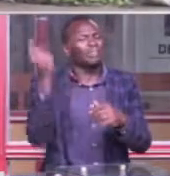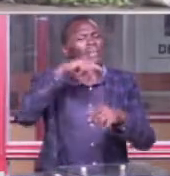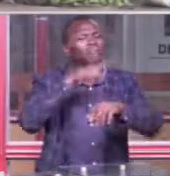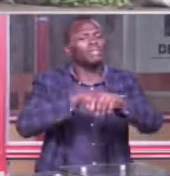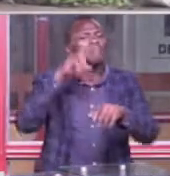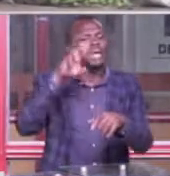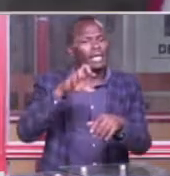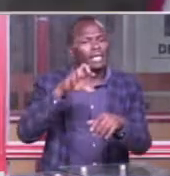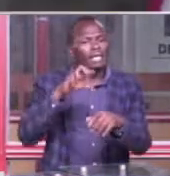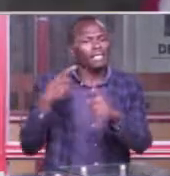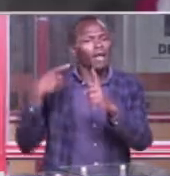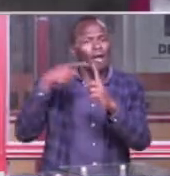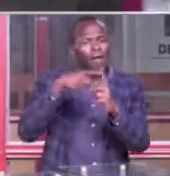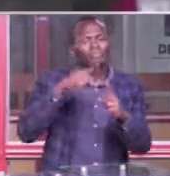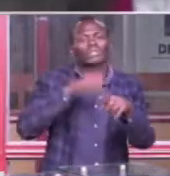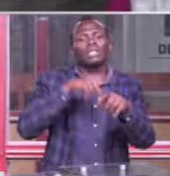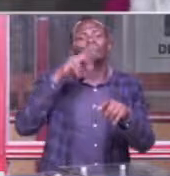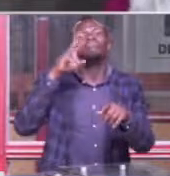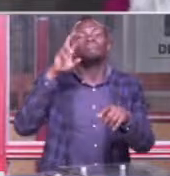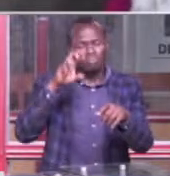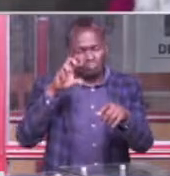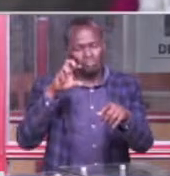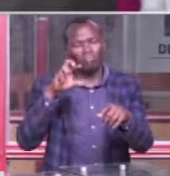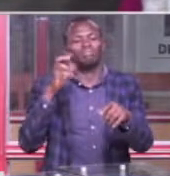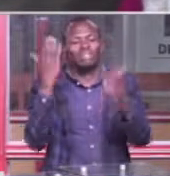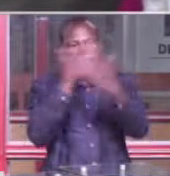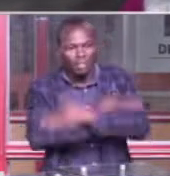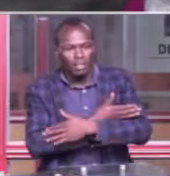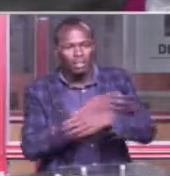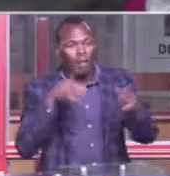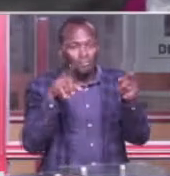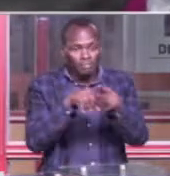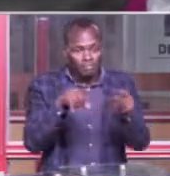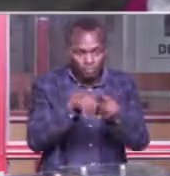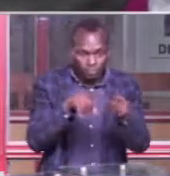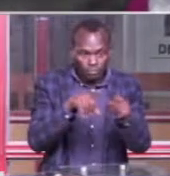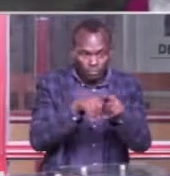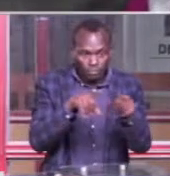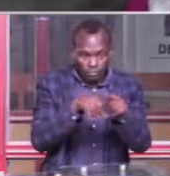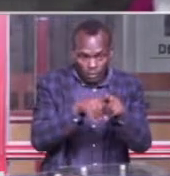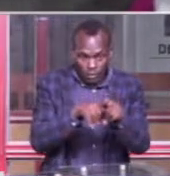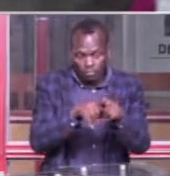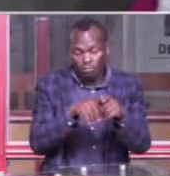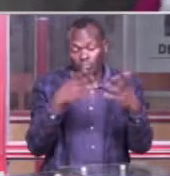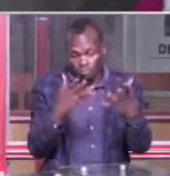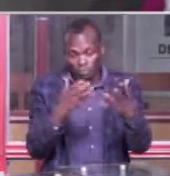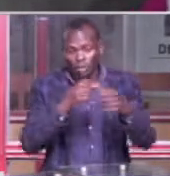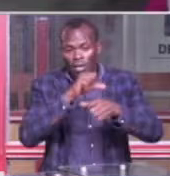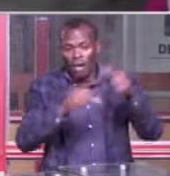munda baba tebachi agenda yo iyo entambuza yabo nebisale okuva mu kifo kya kafumbe mukasa je babusobola